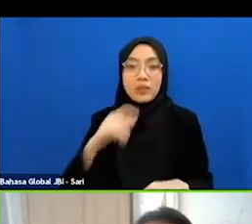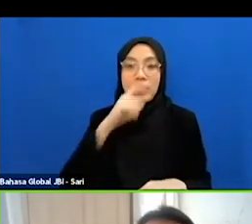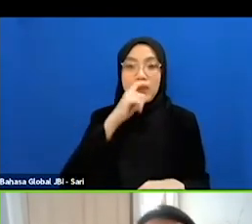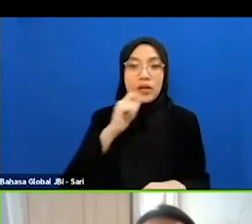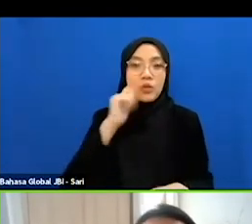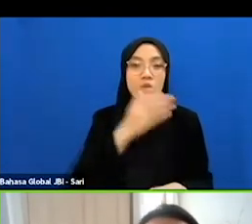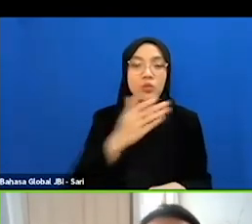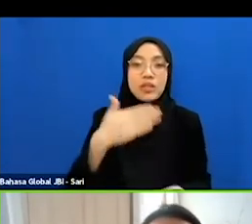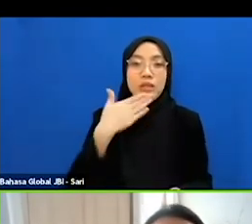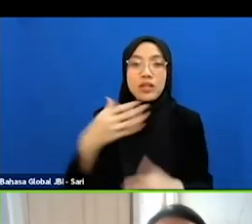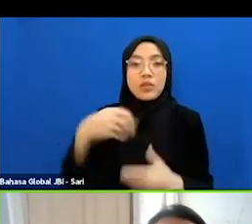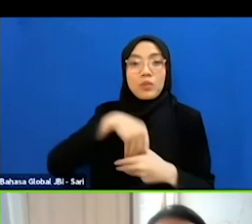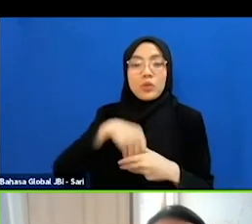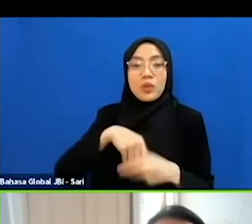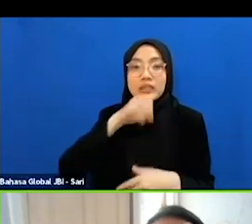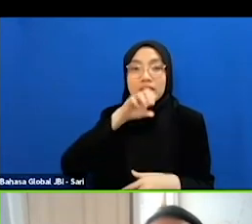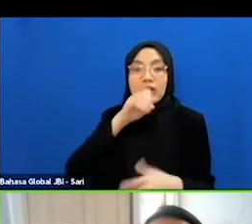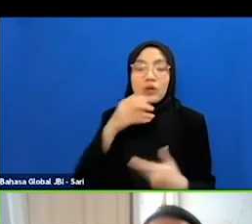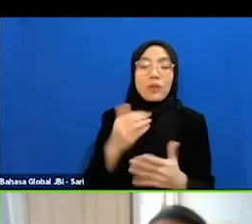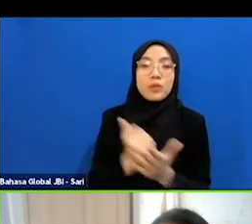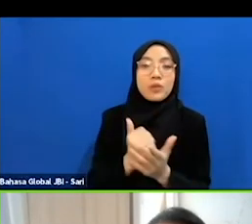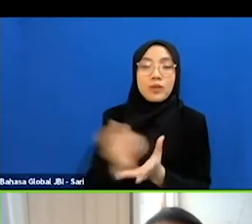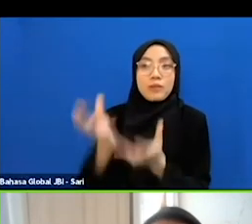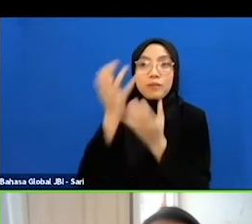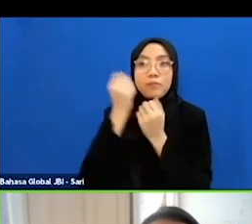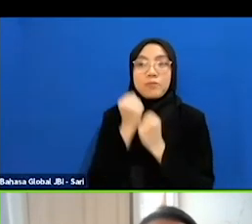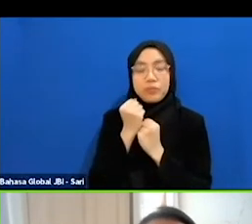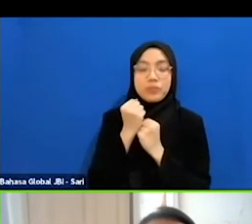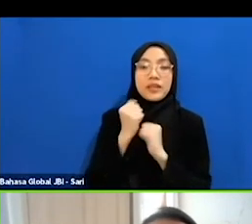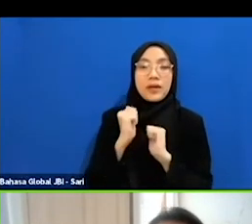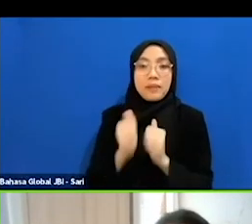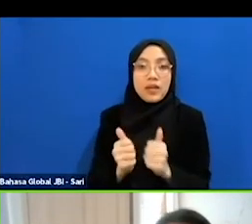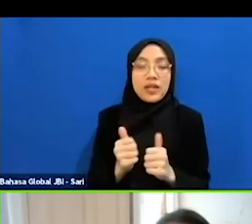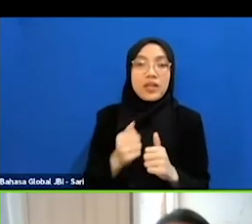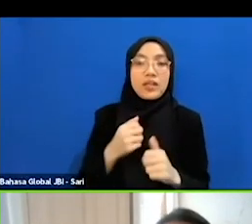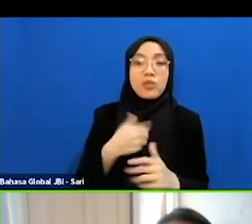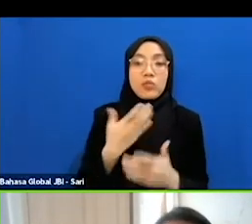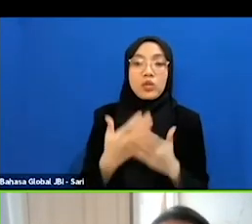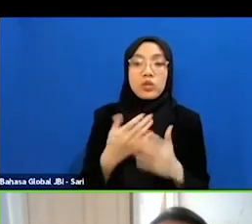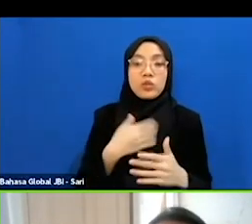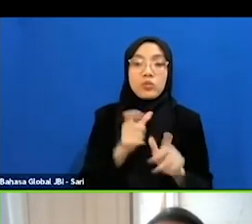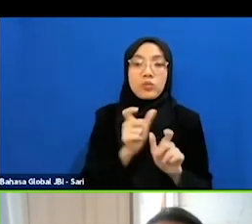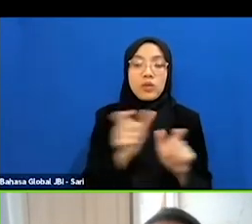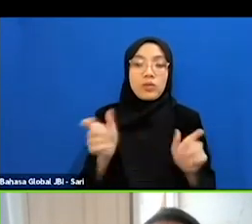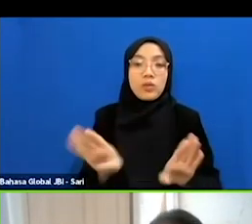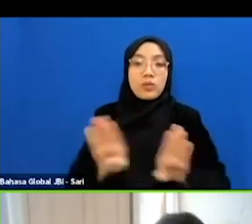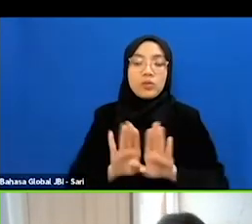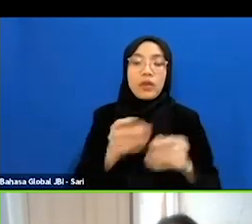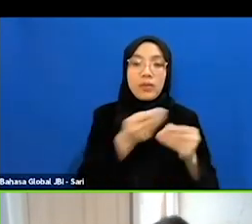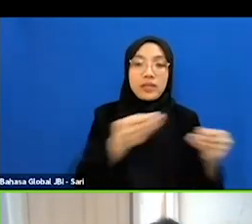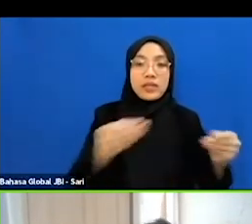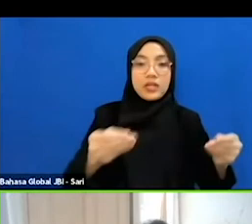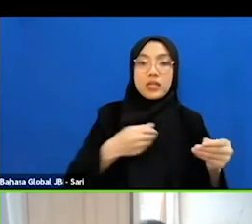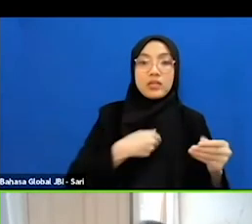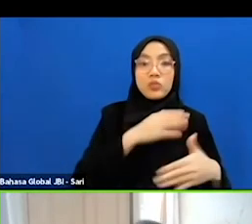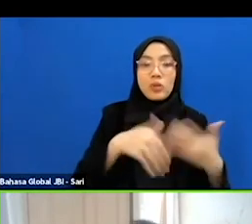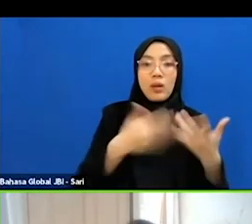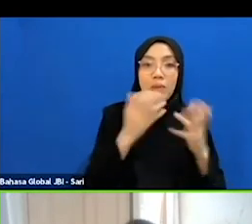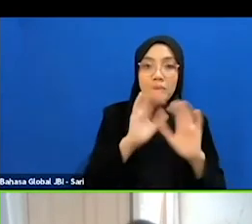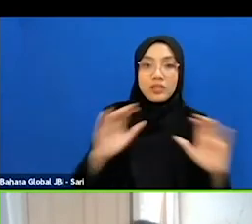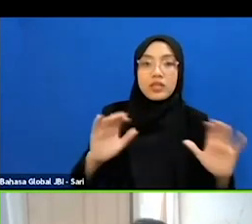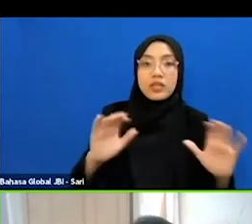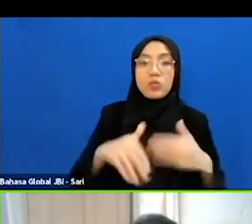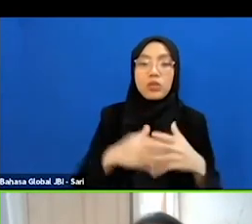Ibu sekalian malah memberi masukan sangat kami tangkap dengan baik amplop mungkin untuk closing statement secara materi Saya rasa sudah banyak yang terelaborasi